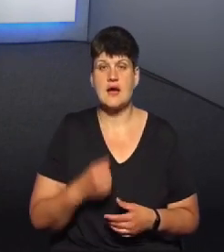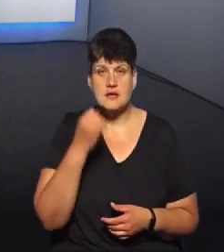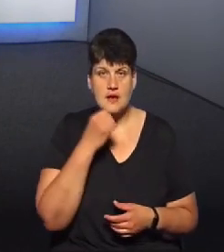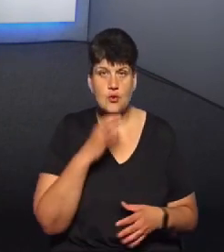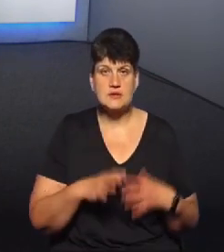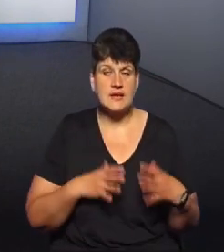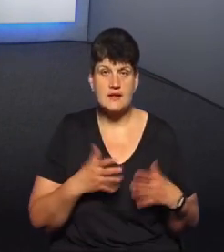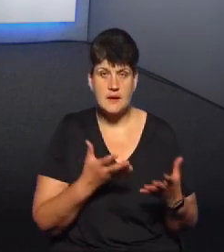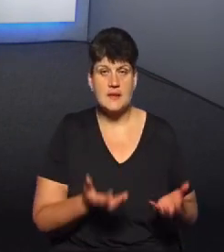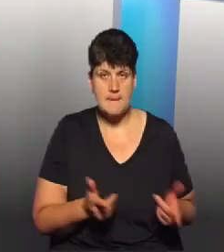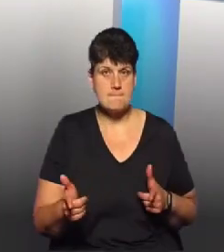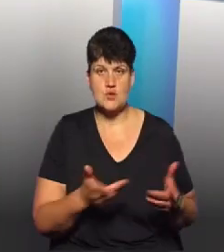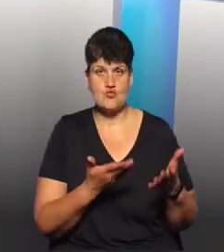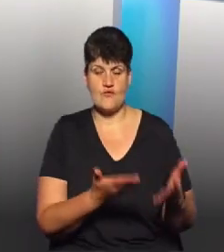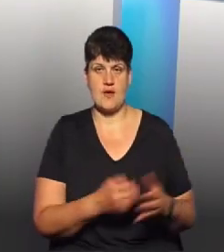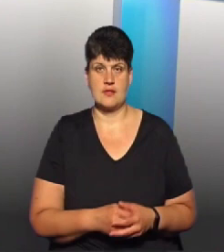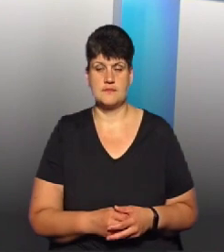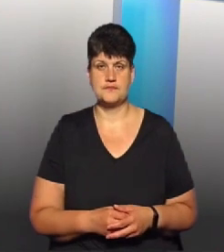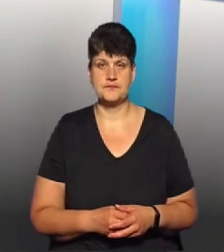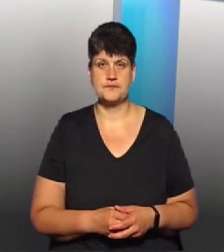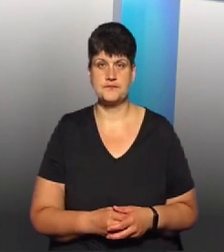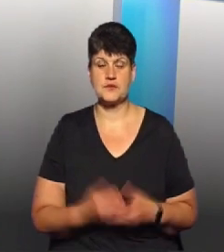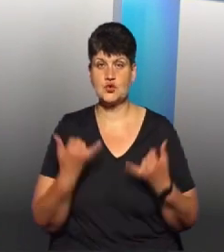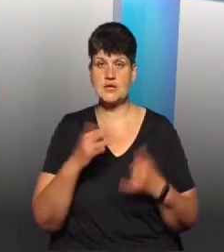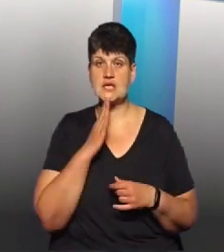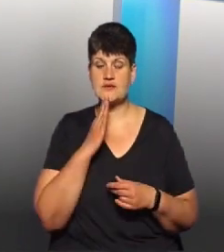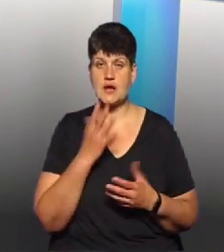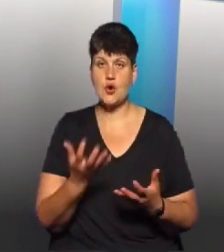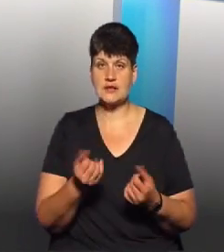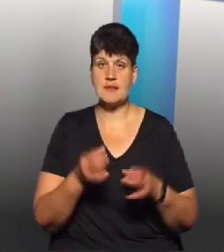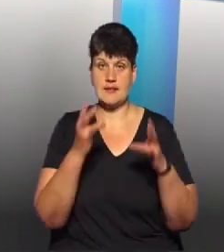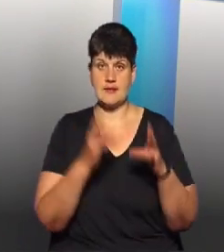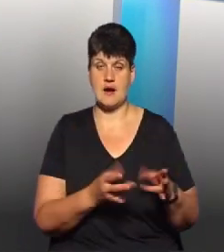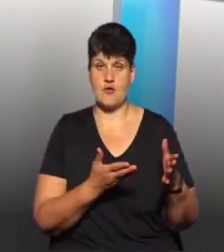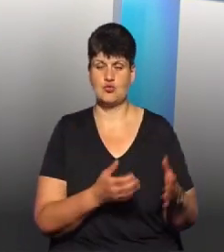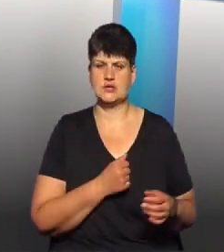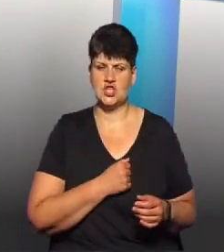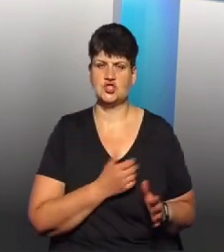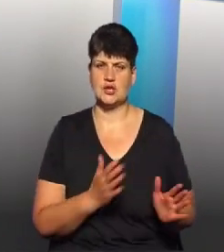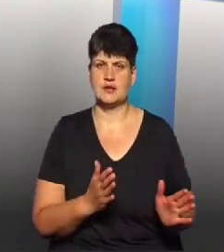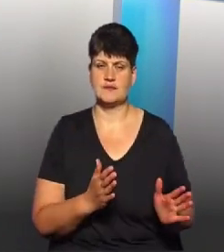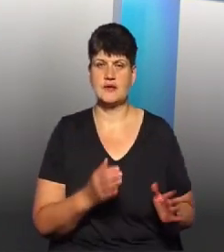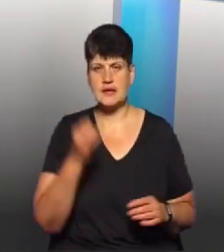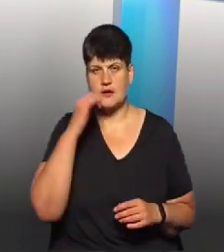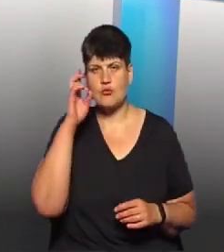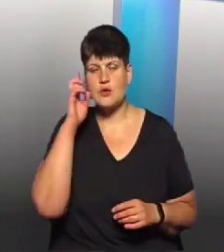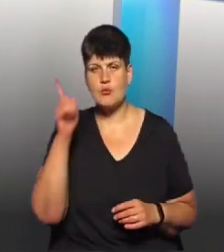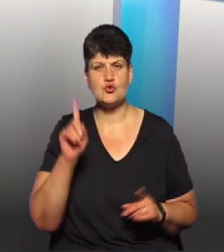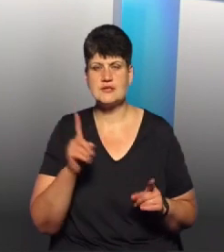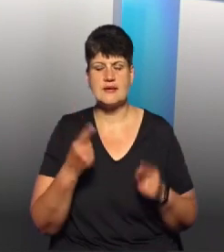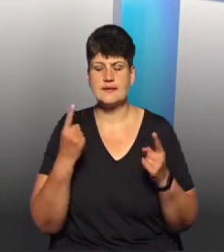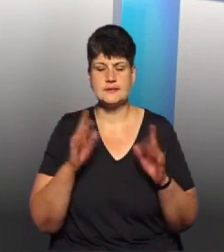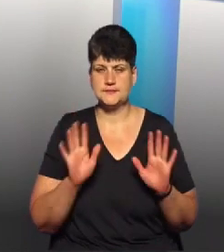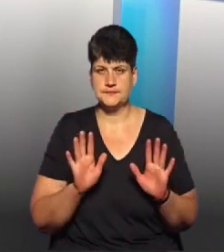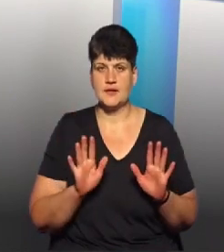їх підготували. Сьогодні дівчина, яка отримала травму, на жаль, слава Богу, що це не значна травма, вона